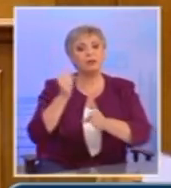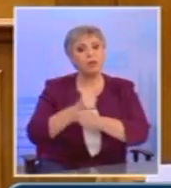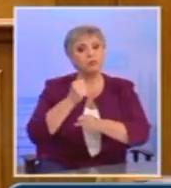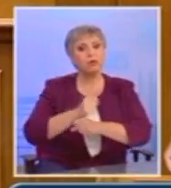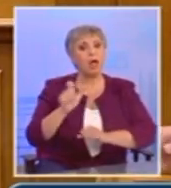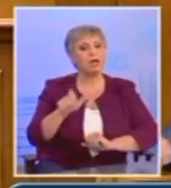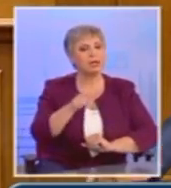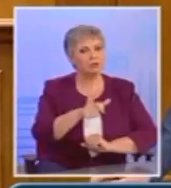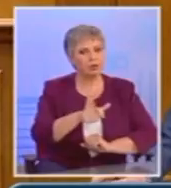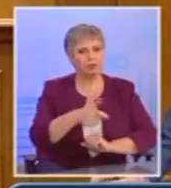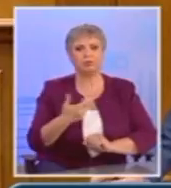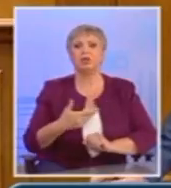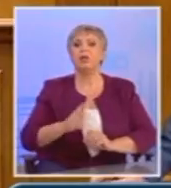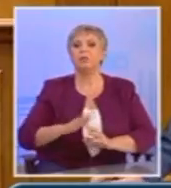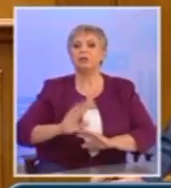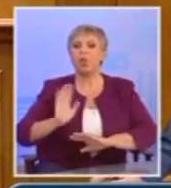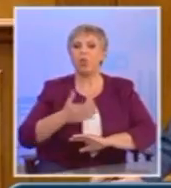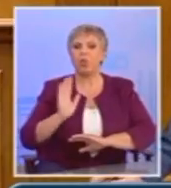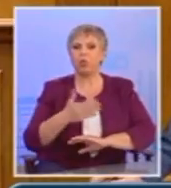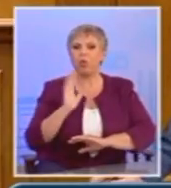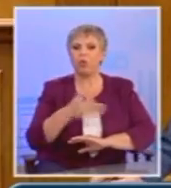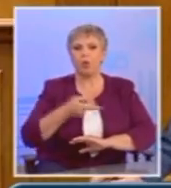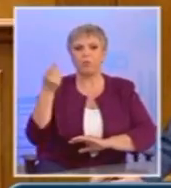για την αποτροπή των ομαδικών απολύσεων.